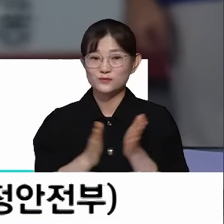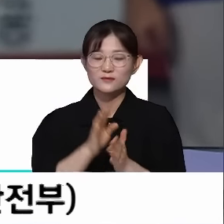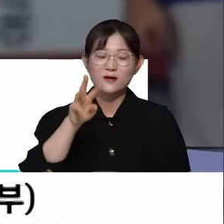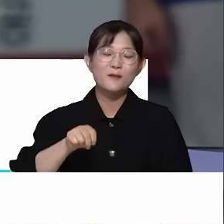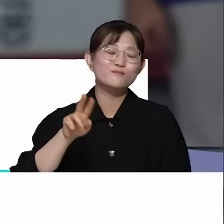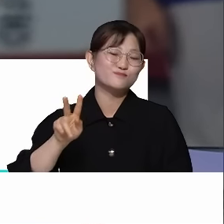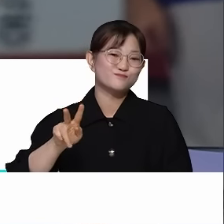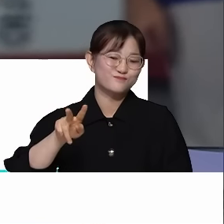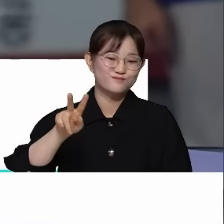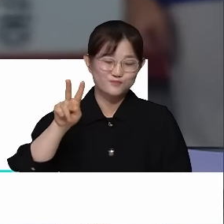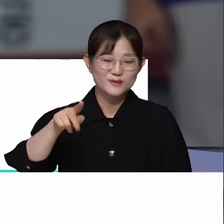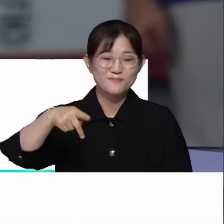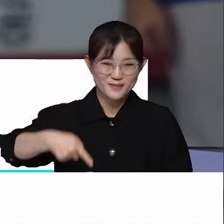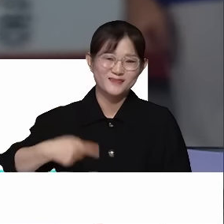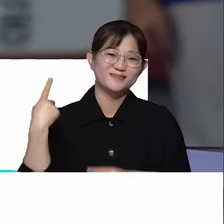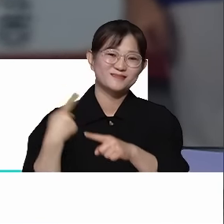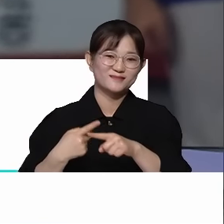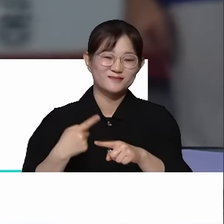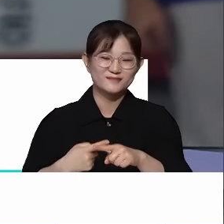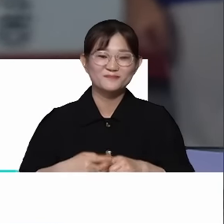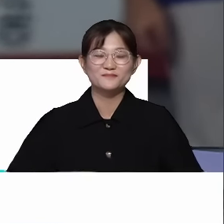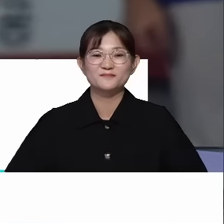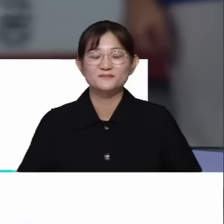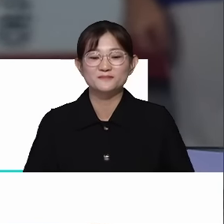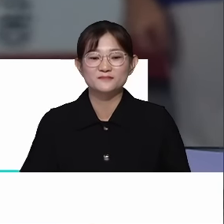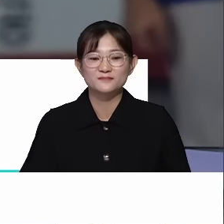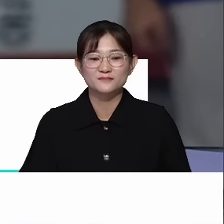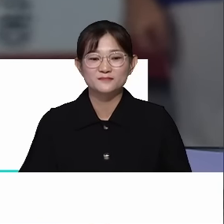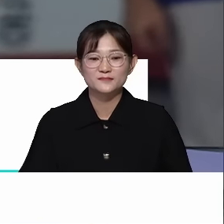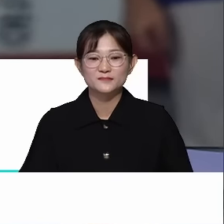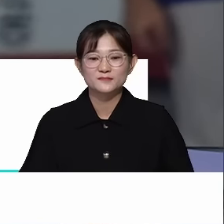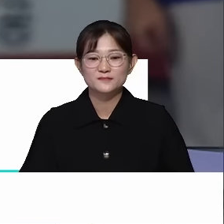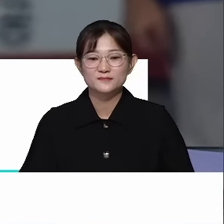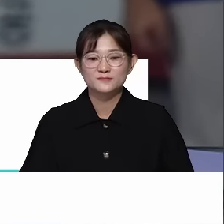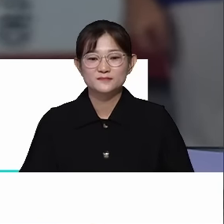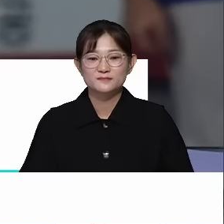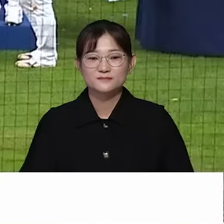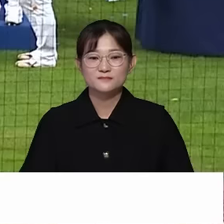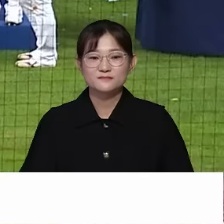해도 지나치지 않았습니다. 임경섭 기자의 보도입니다.